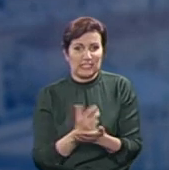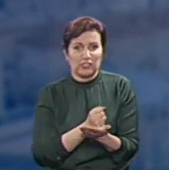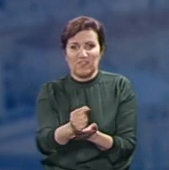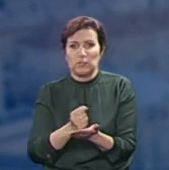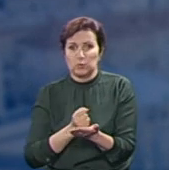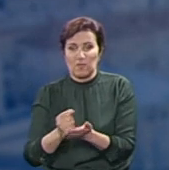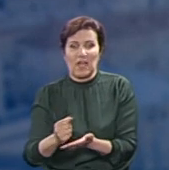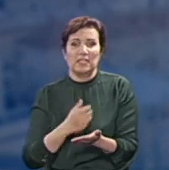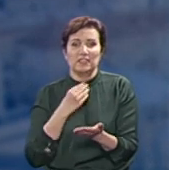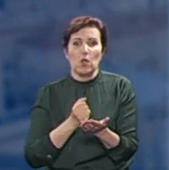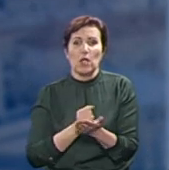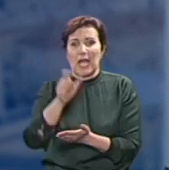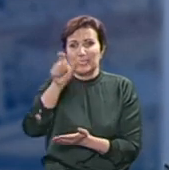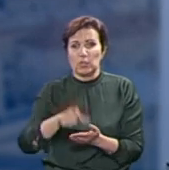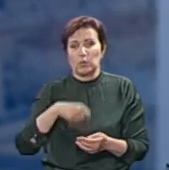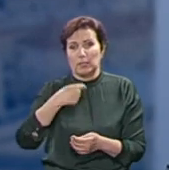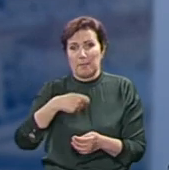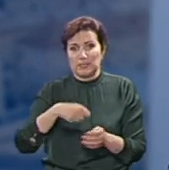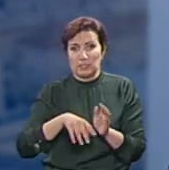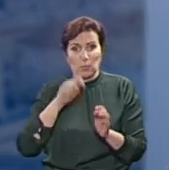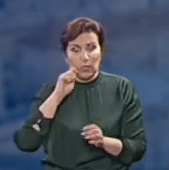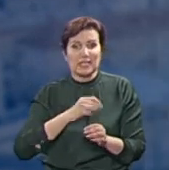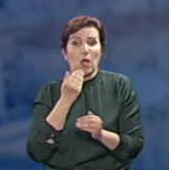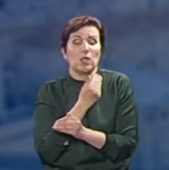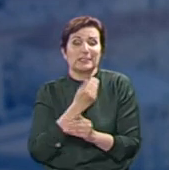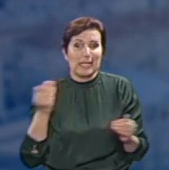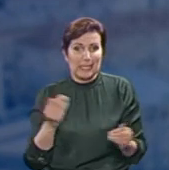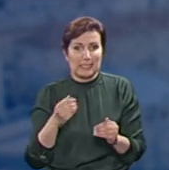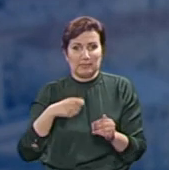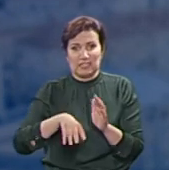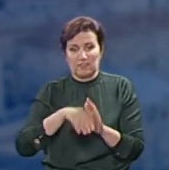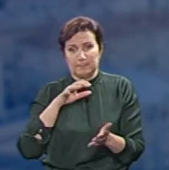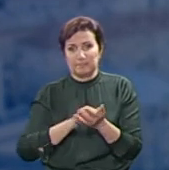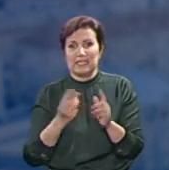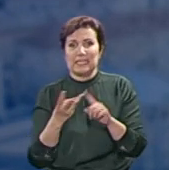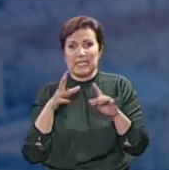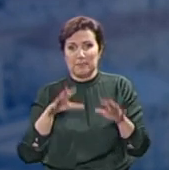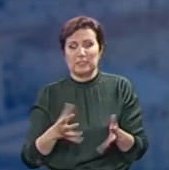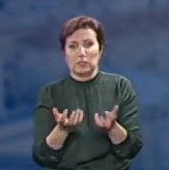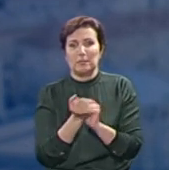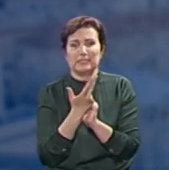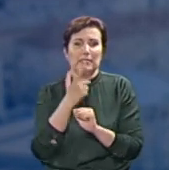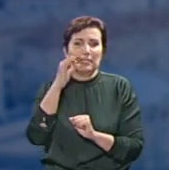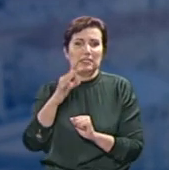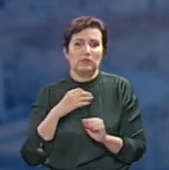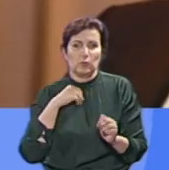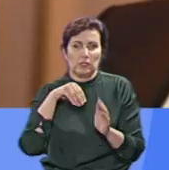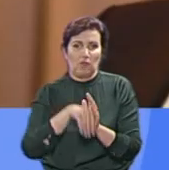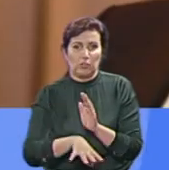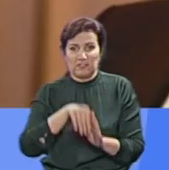на пост президента України. На останніх президентських виборах у першому турі посіла третє місце, отримавши понад 13% голосів